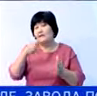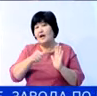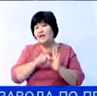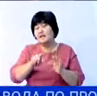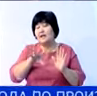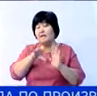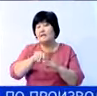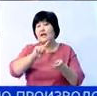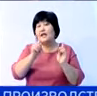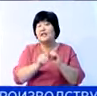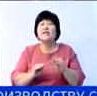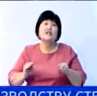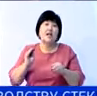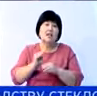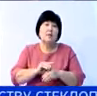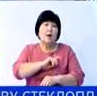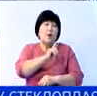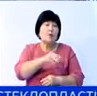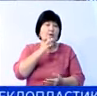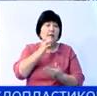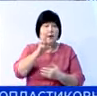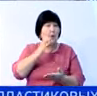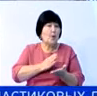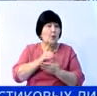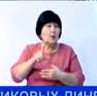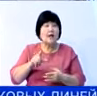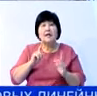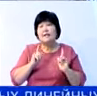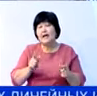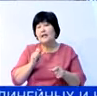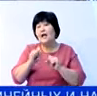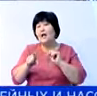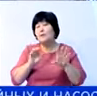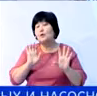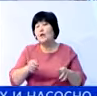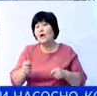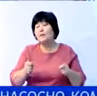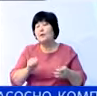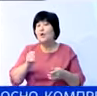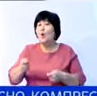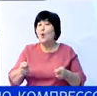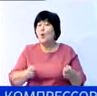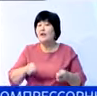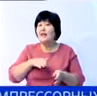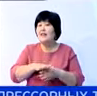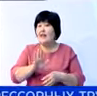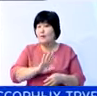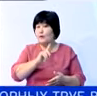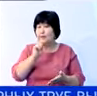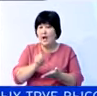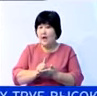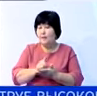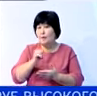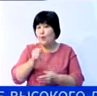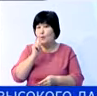внесены изменения и дополнения. Усилена ответственность госслужащих. Согласно поручению президента, руководитель, не выполнивший обязательства